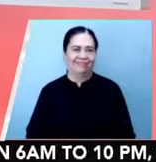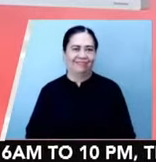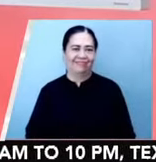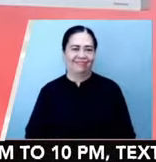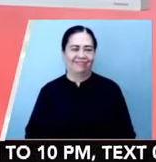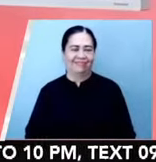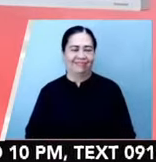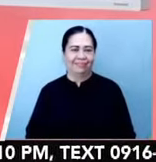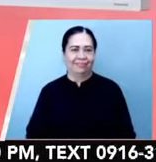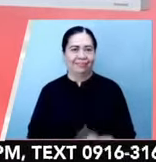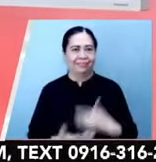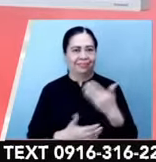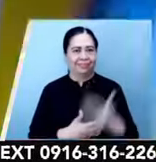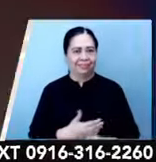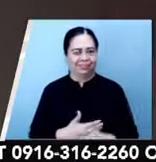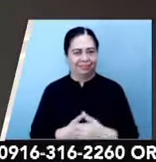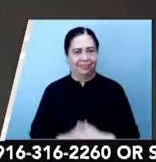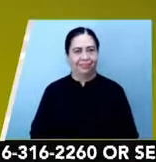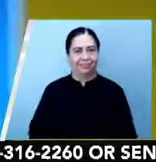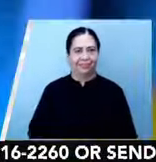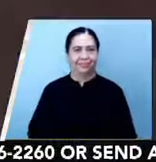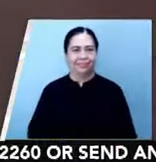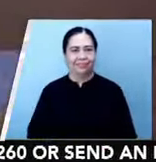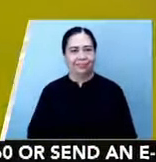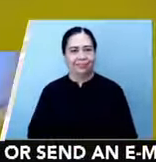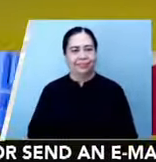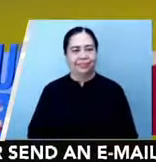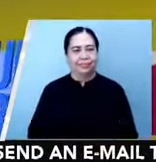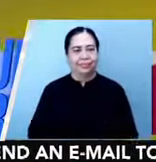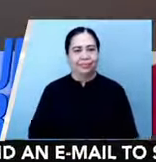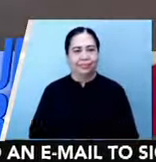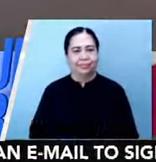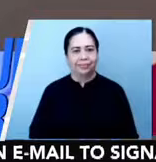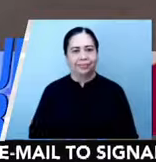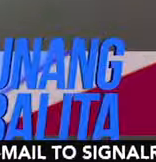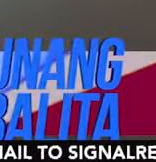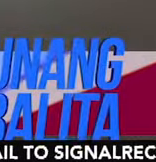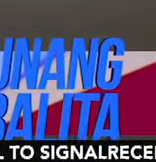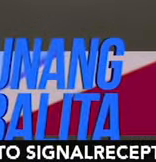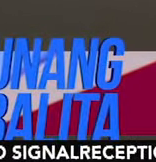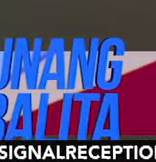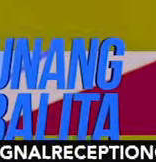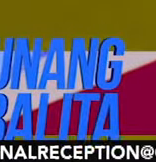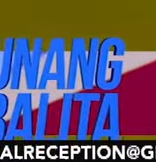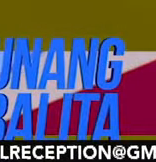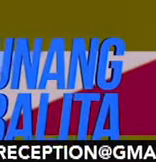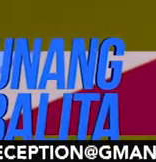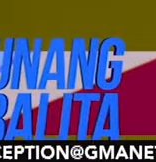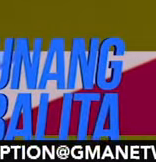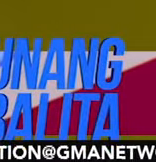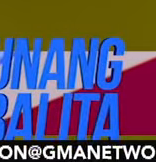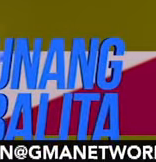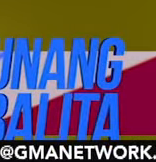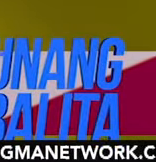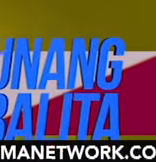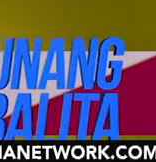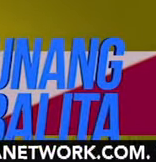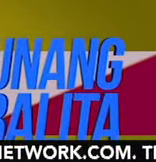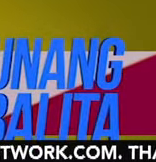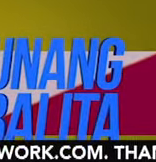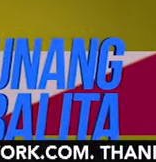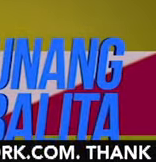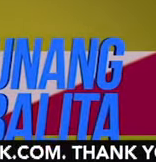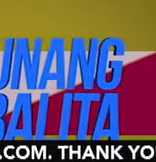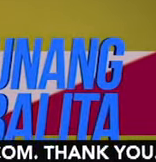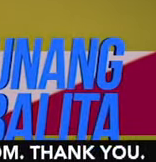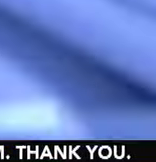Susunod na sa unang balita. Ang depensa ng senior citizen kung bakit niya pinukpok ang isang kuting sa Makati